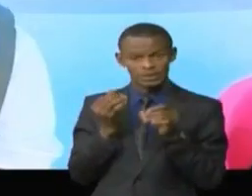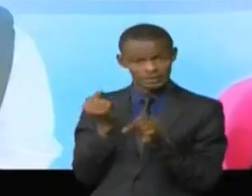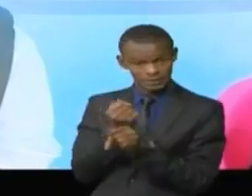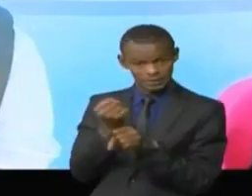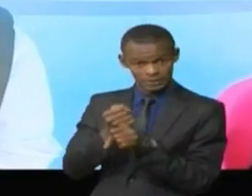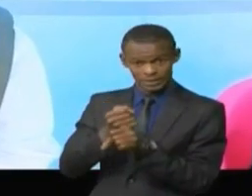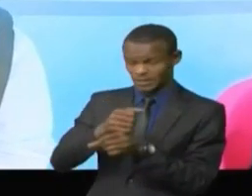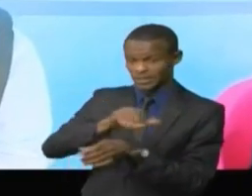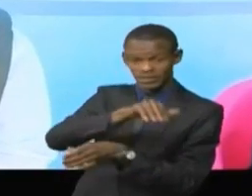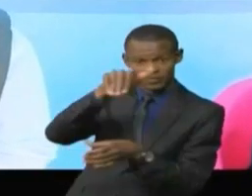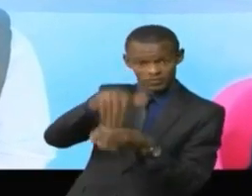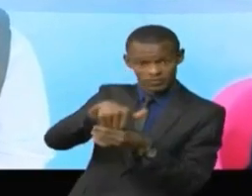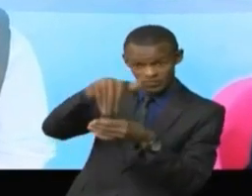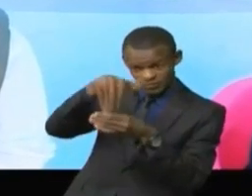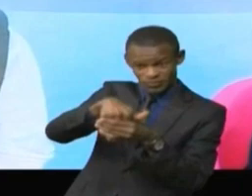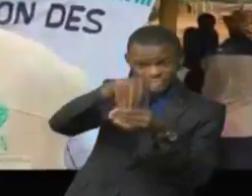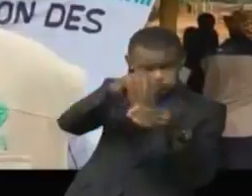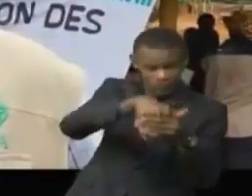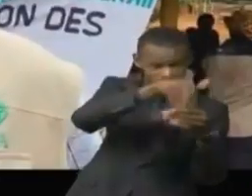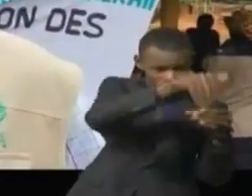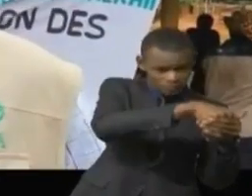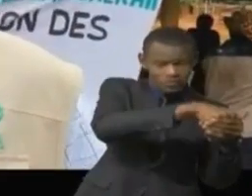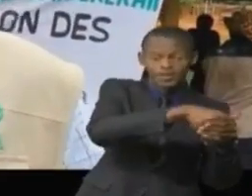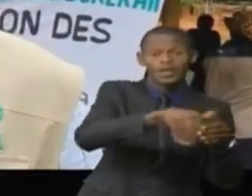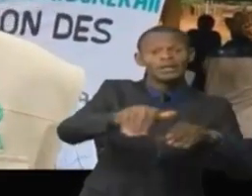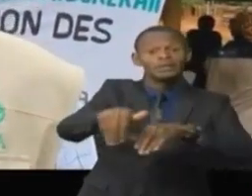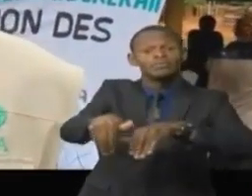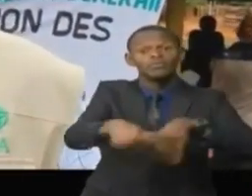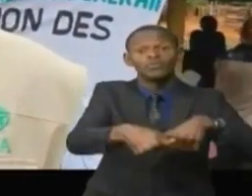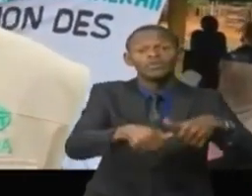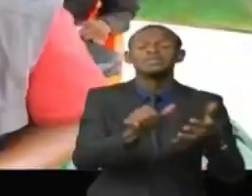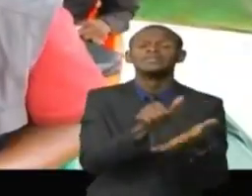aussi un peu de route que nous faisons, on va faire